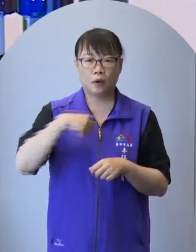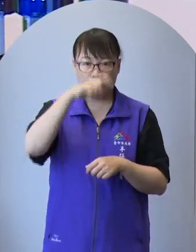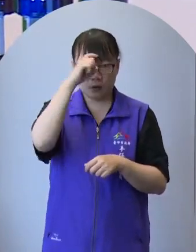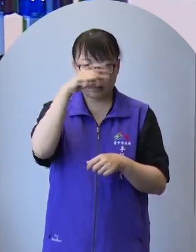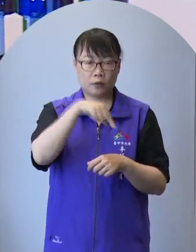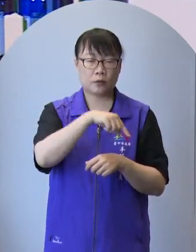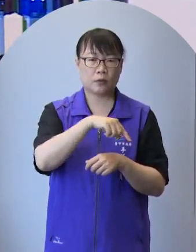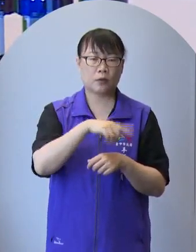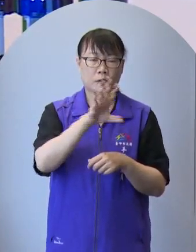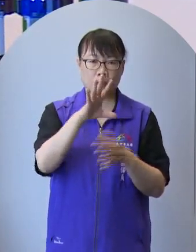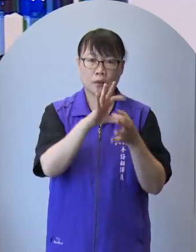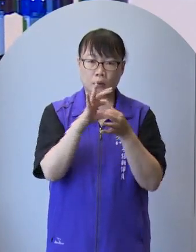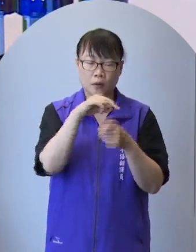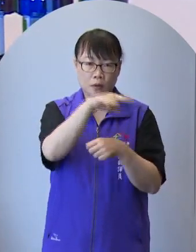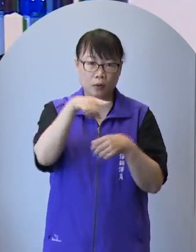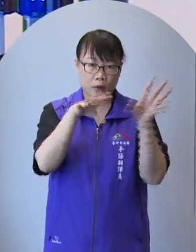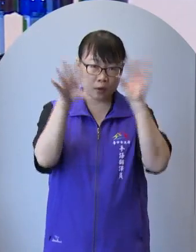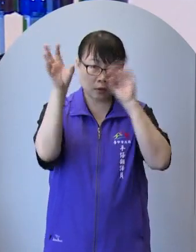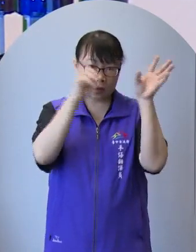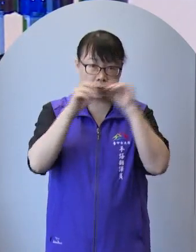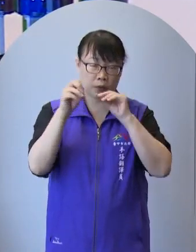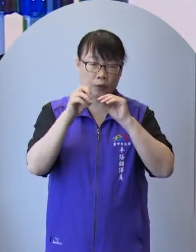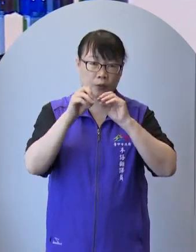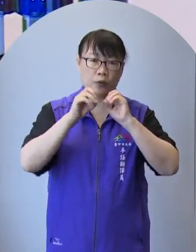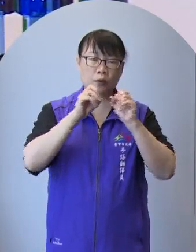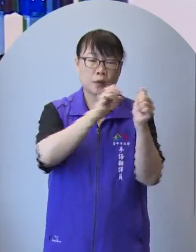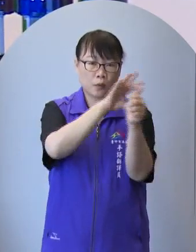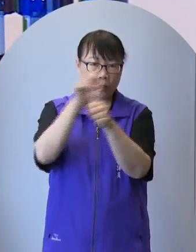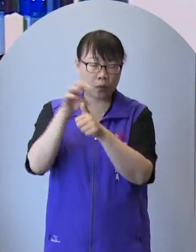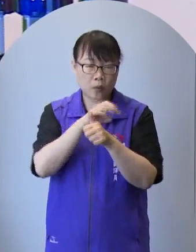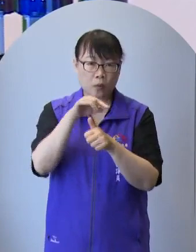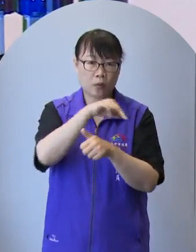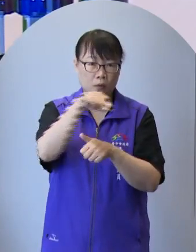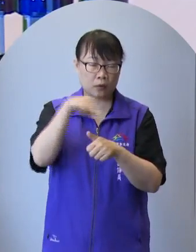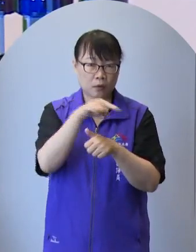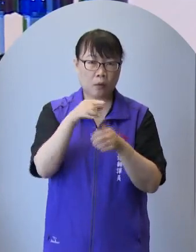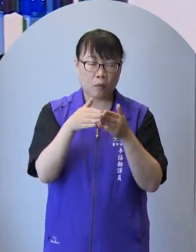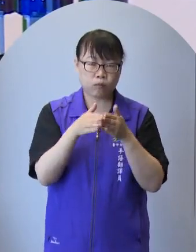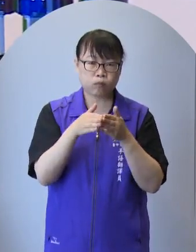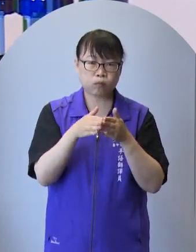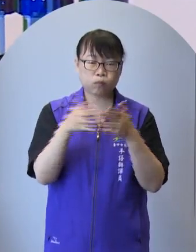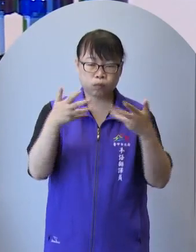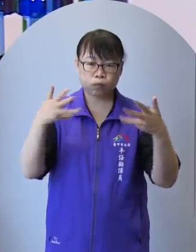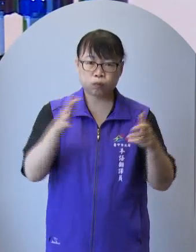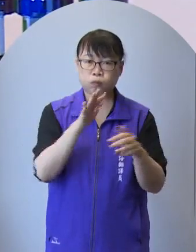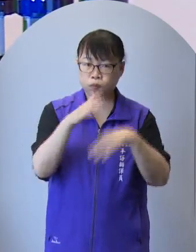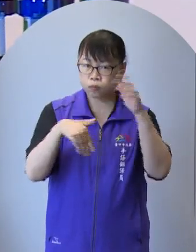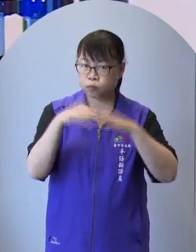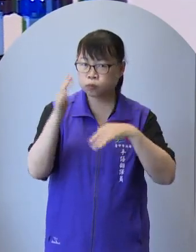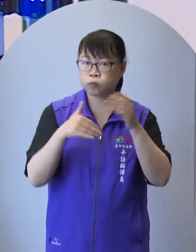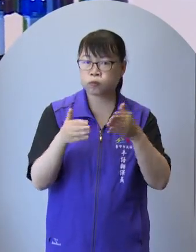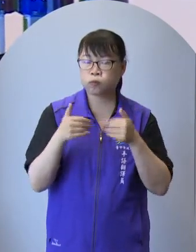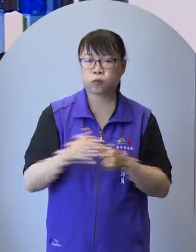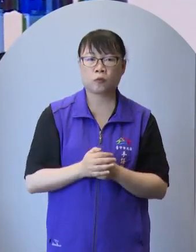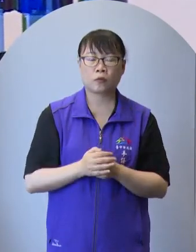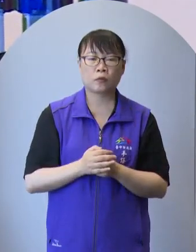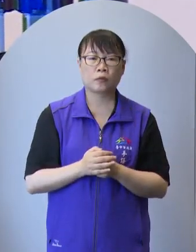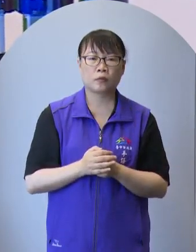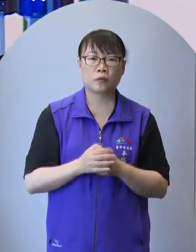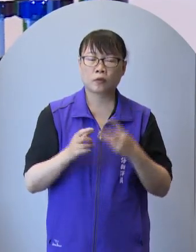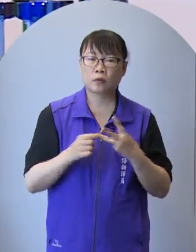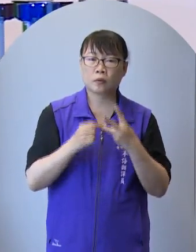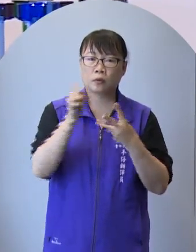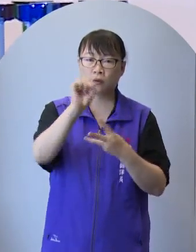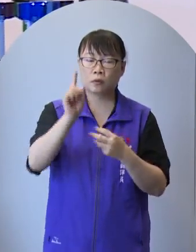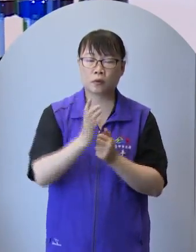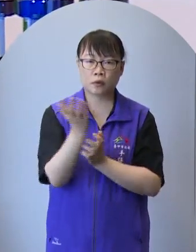家在这个资讯的这个通路上哈，要能够多加协助。那以上是那第三